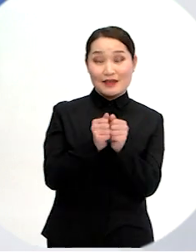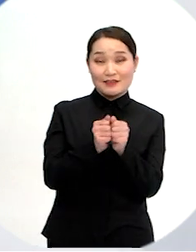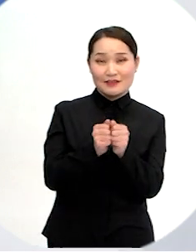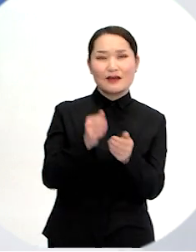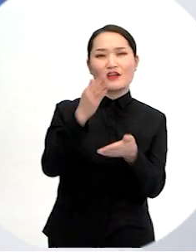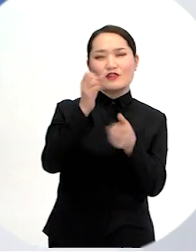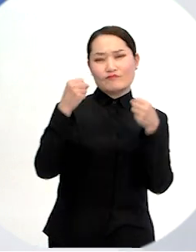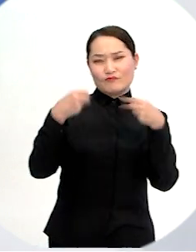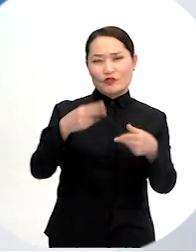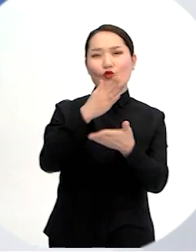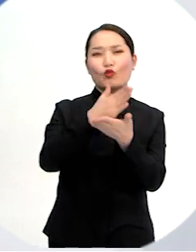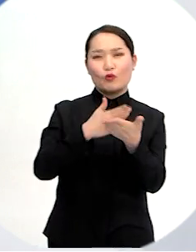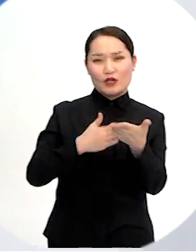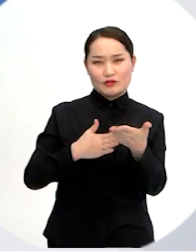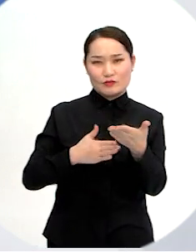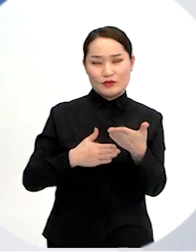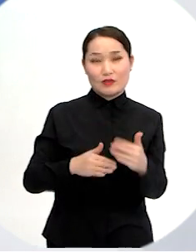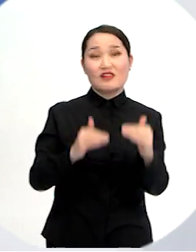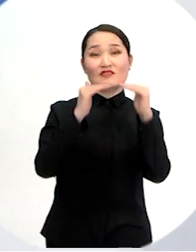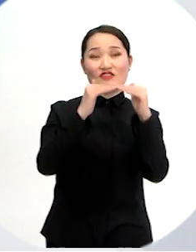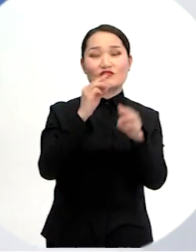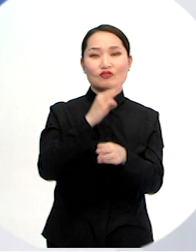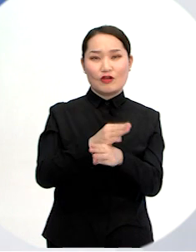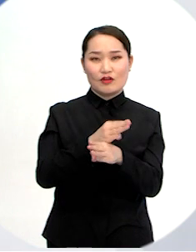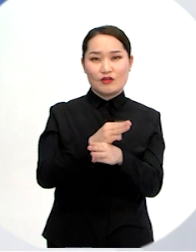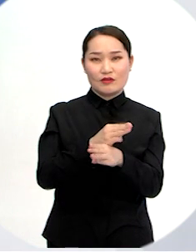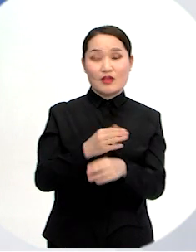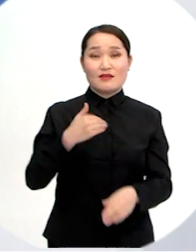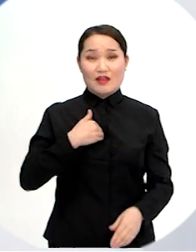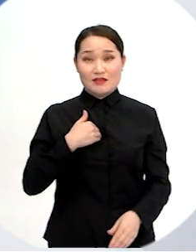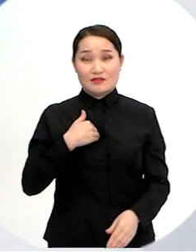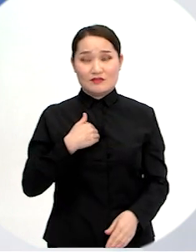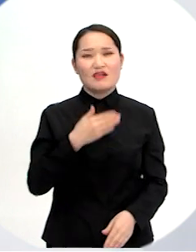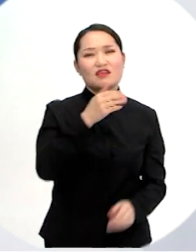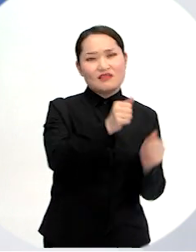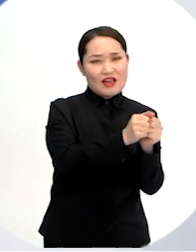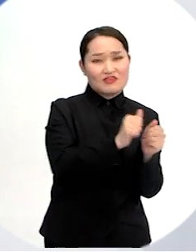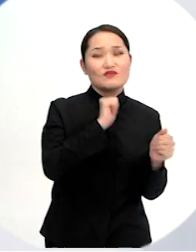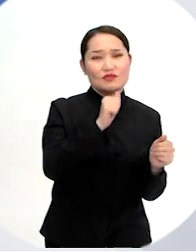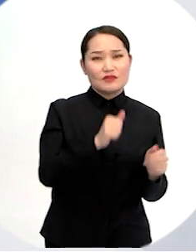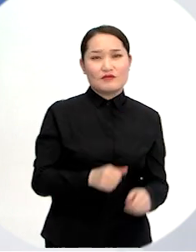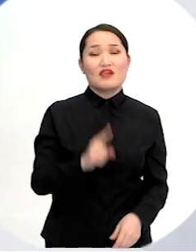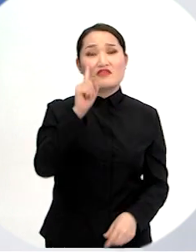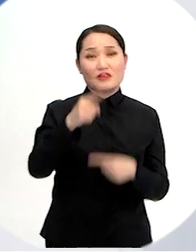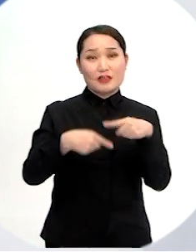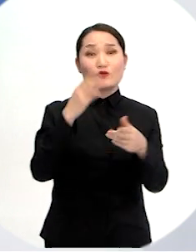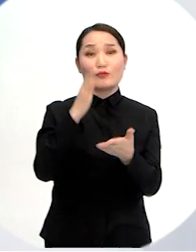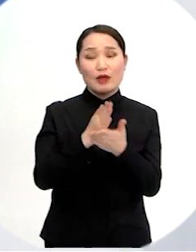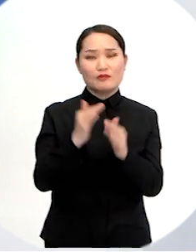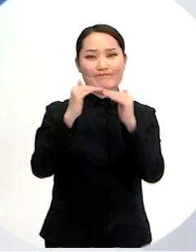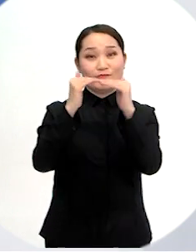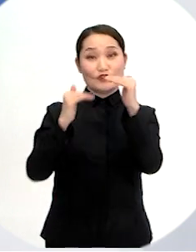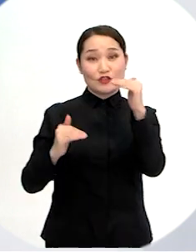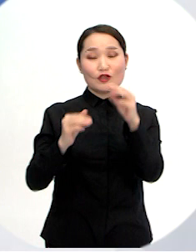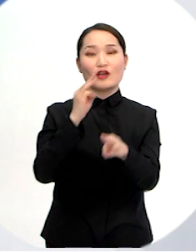Найзтайгаа тэнцүү хувааж болдог бол тэгш тав. Наадтач биш, найзад биш. Нэг үлдвэл